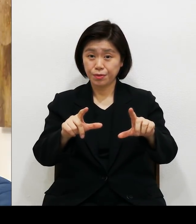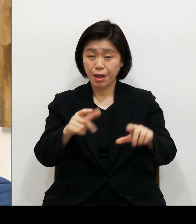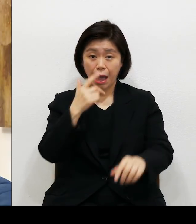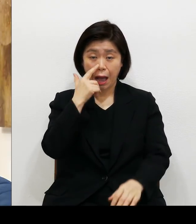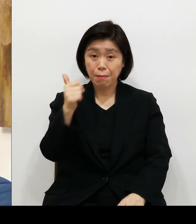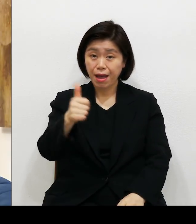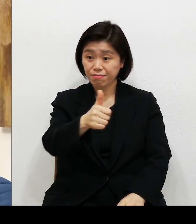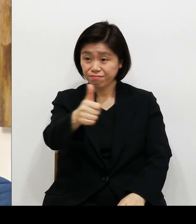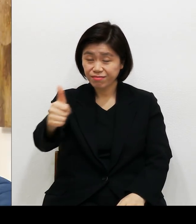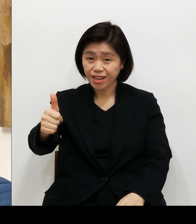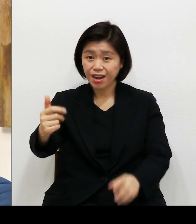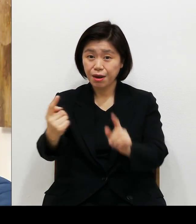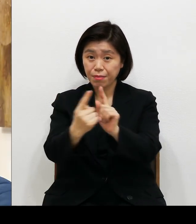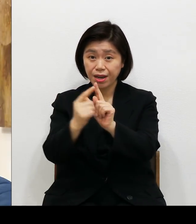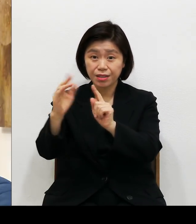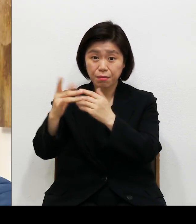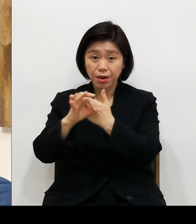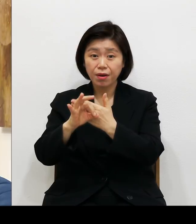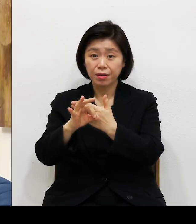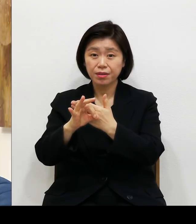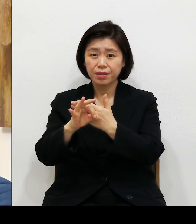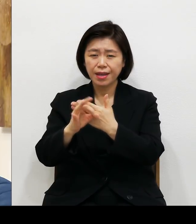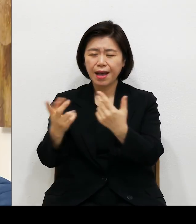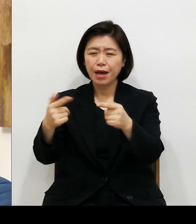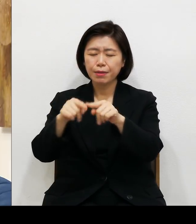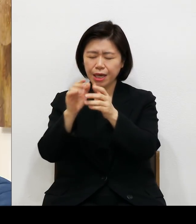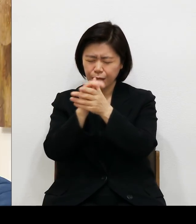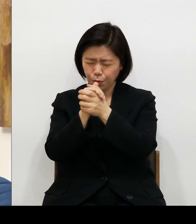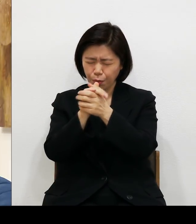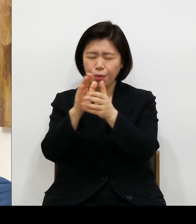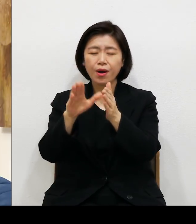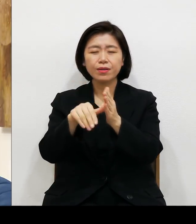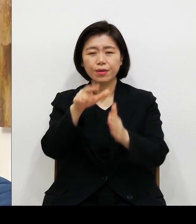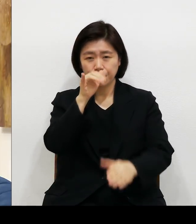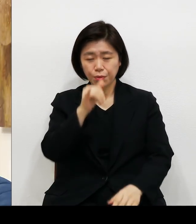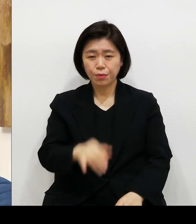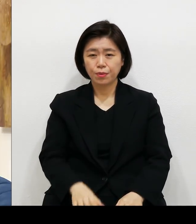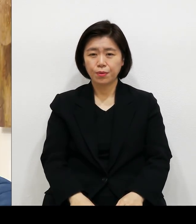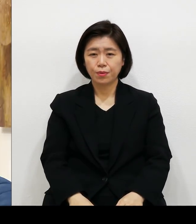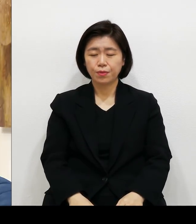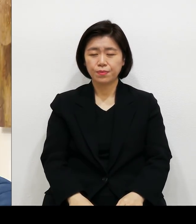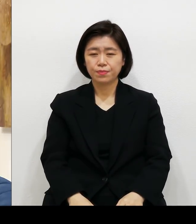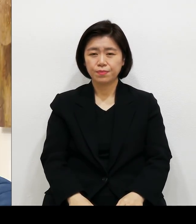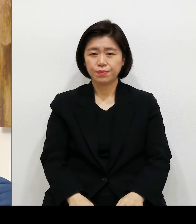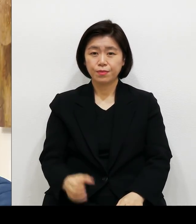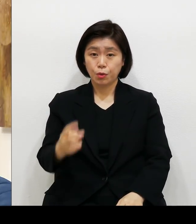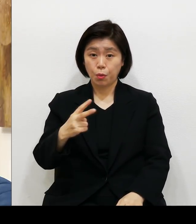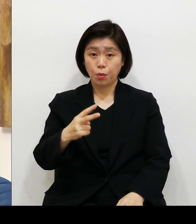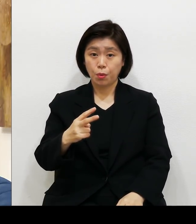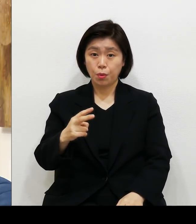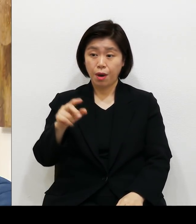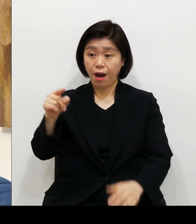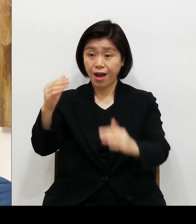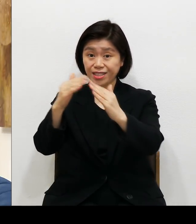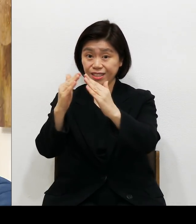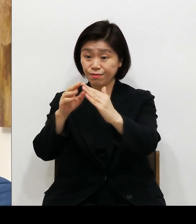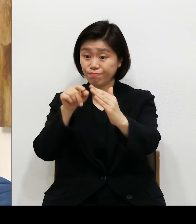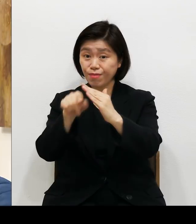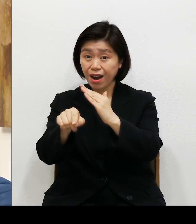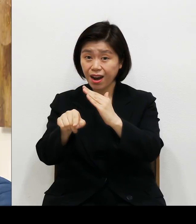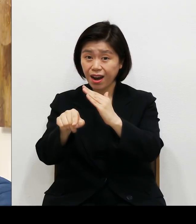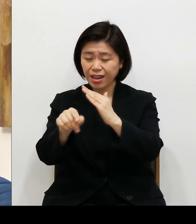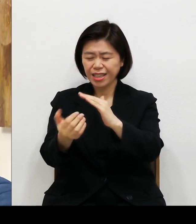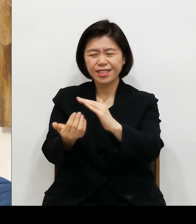가면 뭐 그 자리에서 같이 애기 아빠랑 기도하는 경우도 있고. 그래요. 그러지 않으면 집 앞에서 기도하거나. 왜냐하면 그 집안에